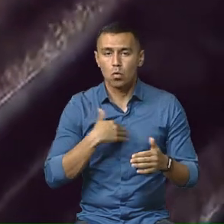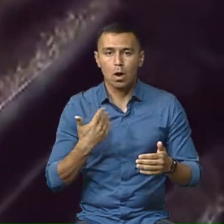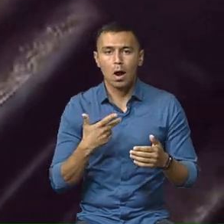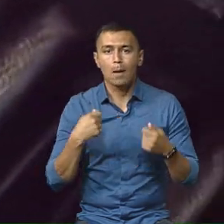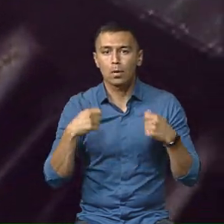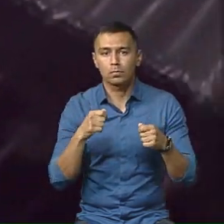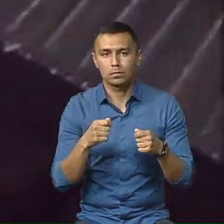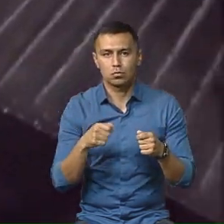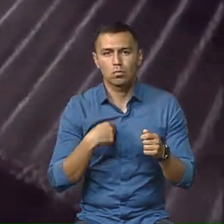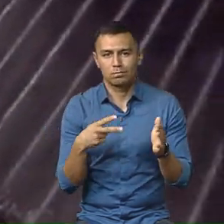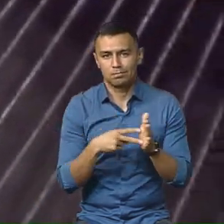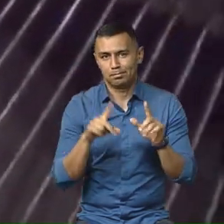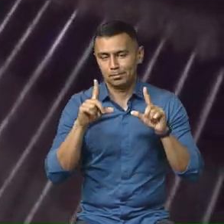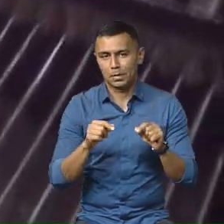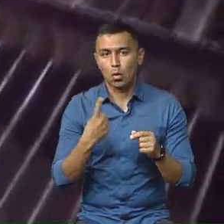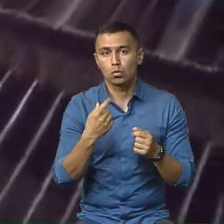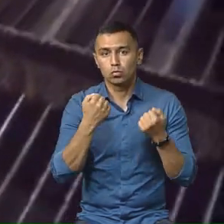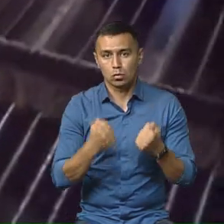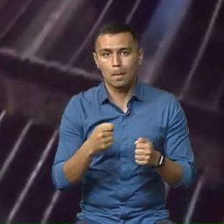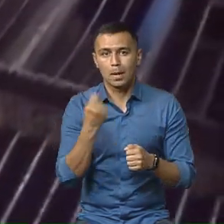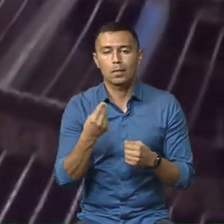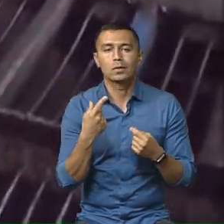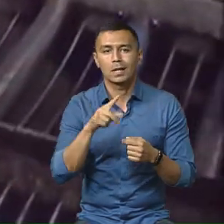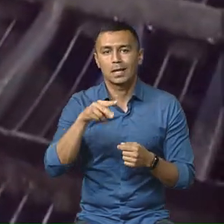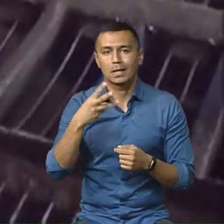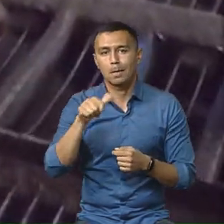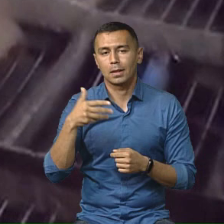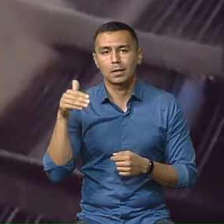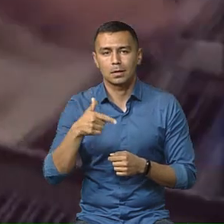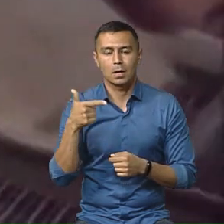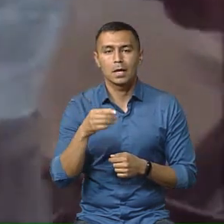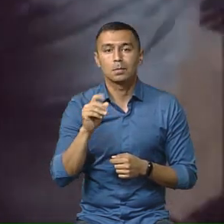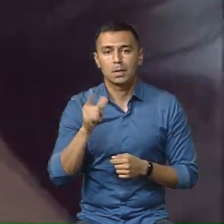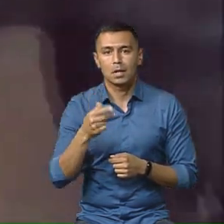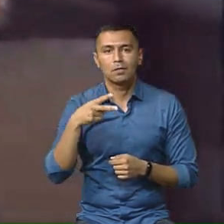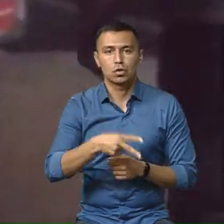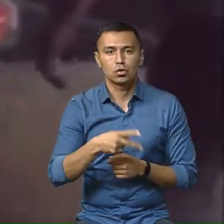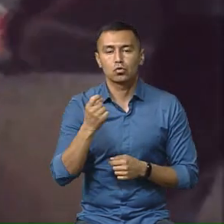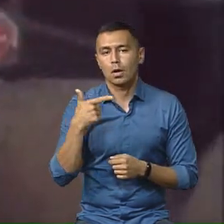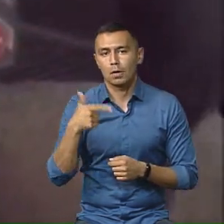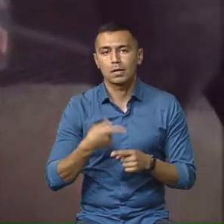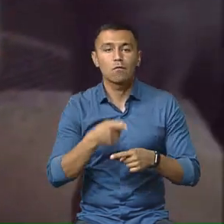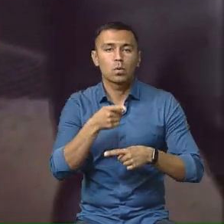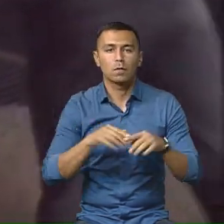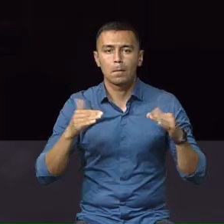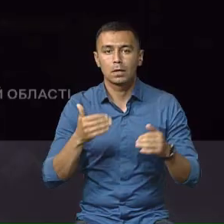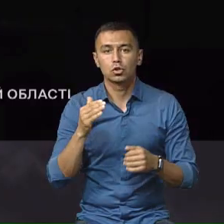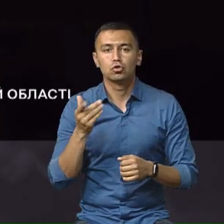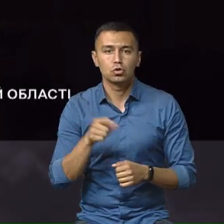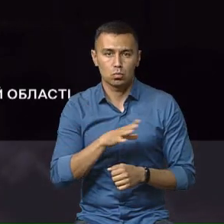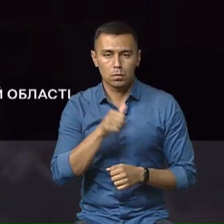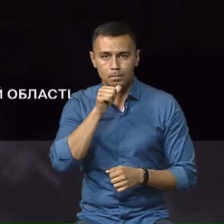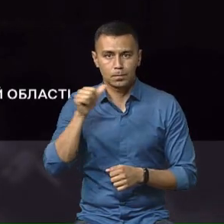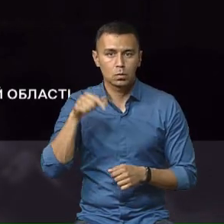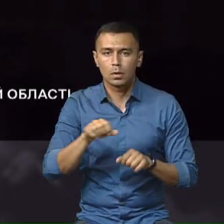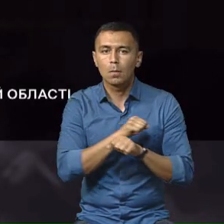правлять низьку ціну. За тонну пшениці дають 3,5 тисячі гривень, ячменю – 2100 гривень. Це в половину менше, ніж торік. Тут